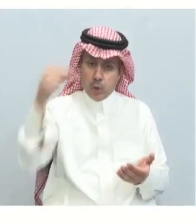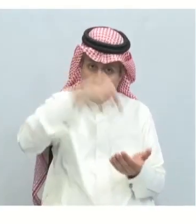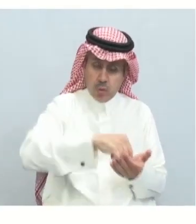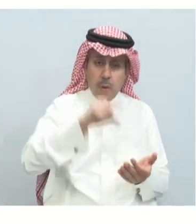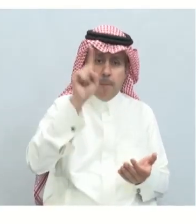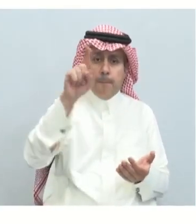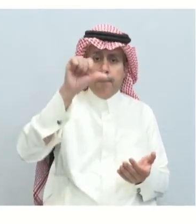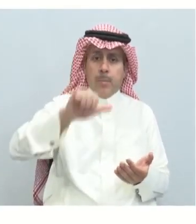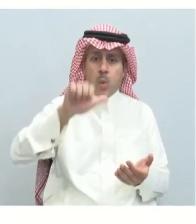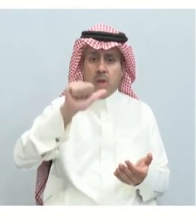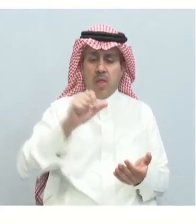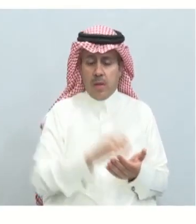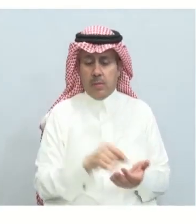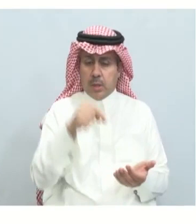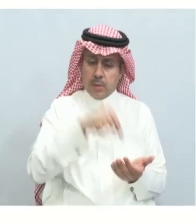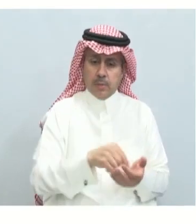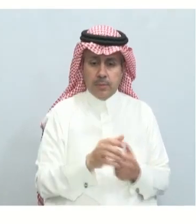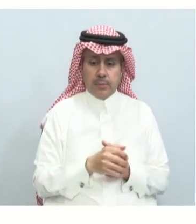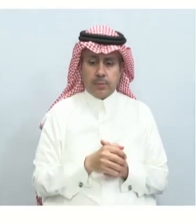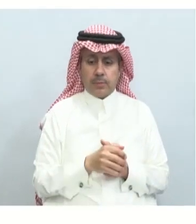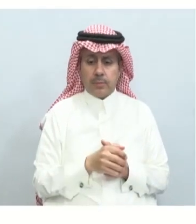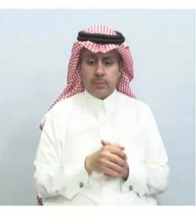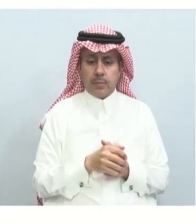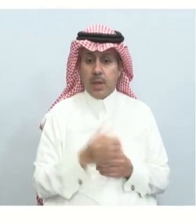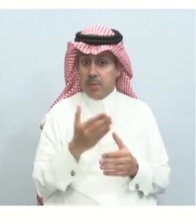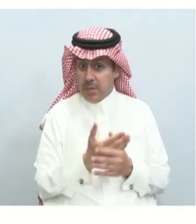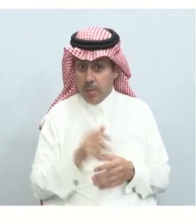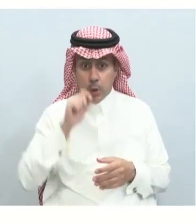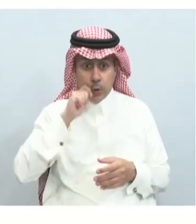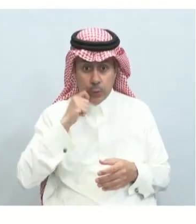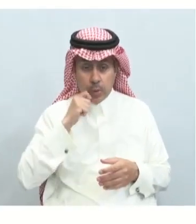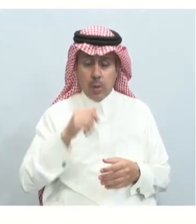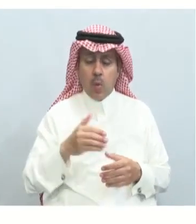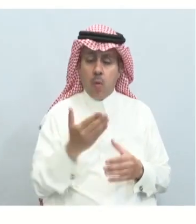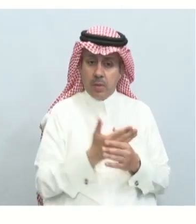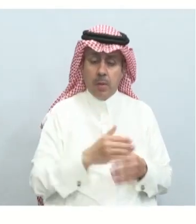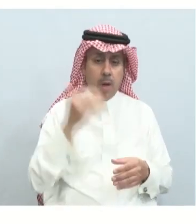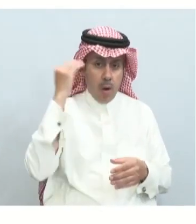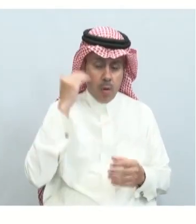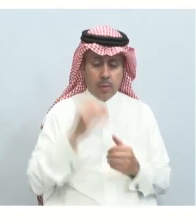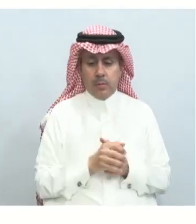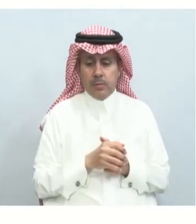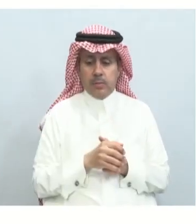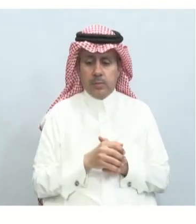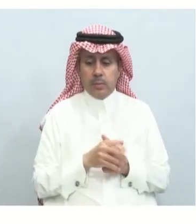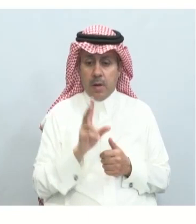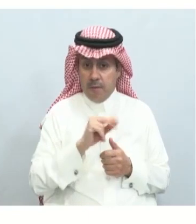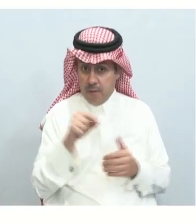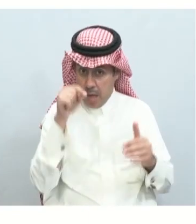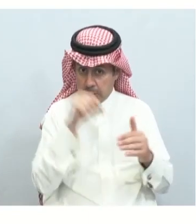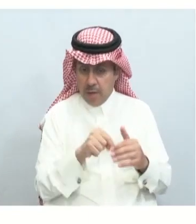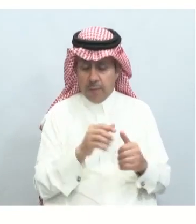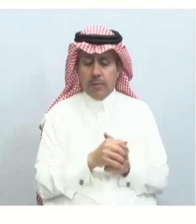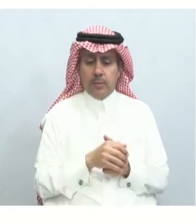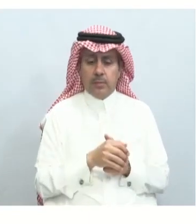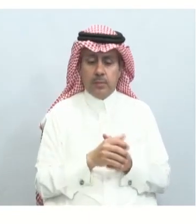الرجل او بسبب المراه اذا هذا هو المقصود الاساس من اطفال الانابيب هناك مقاصد اخرى